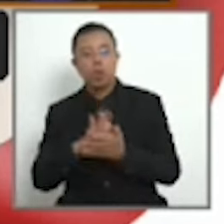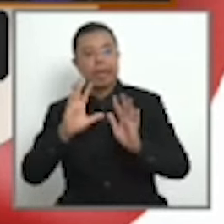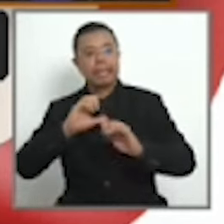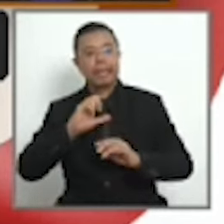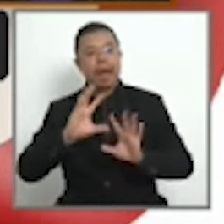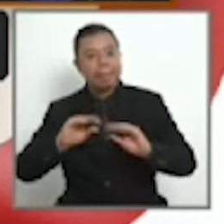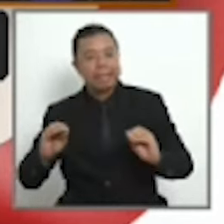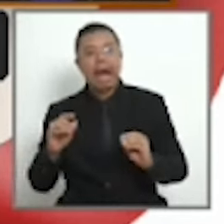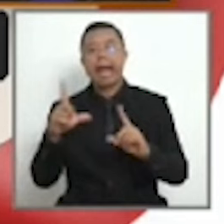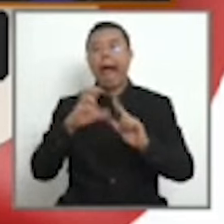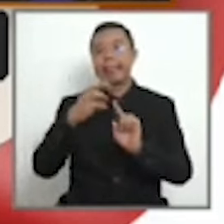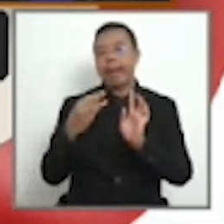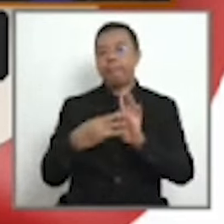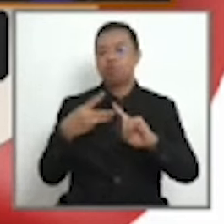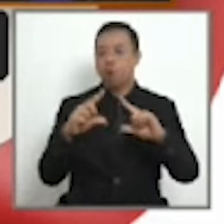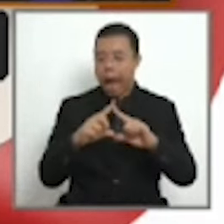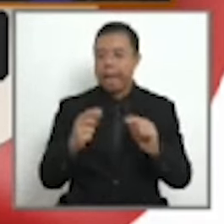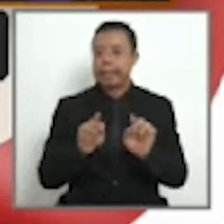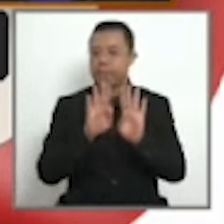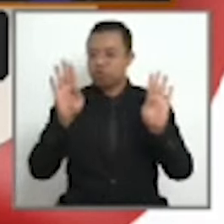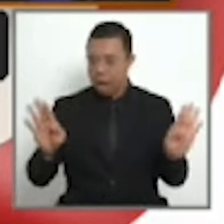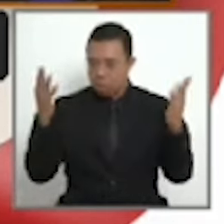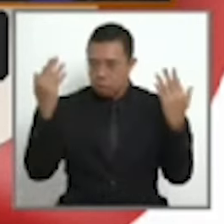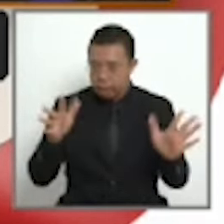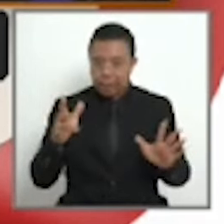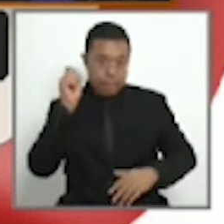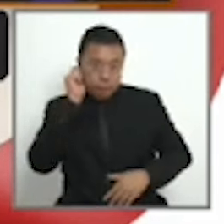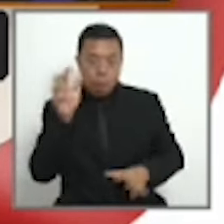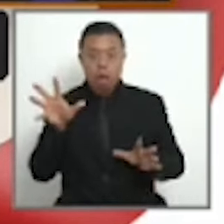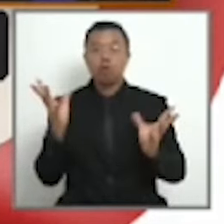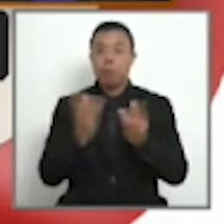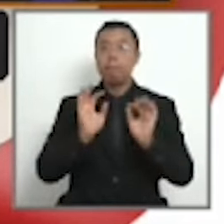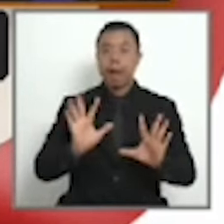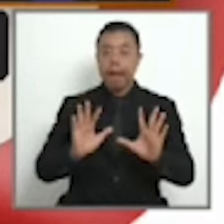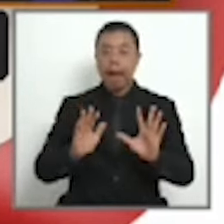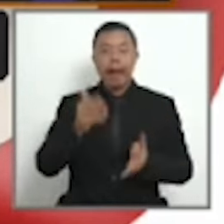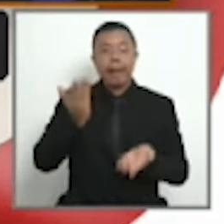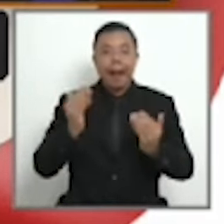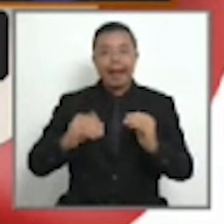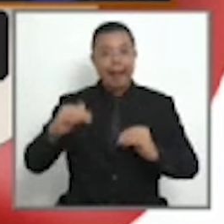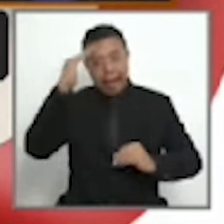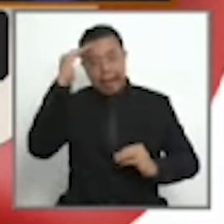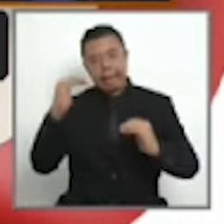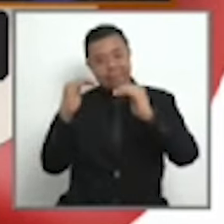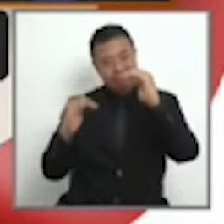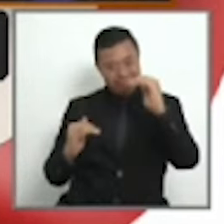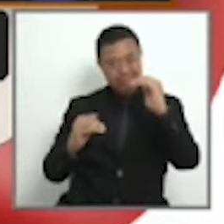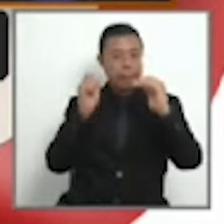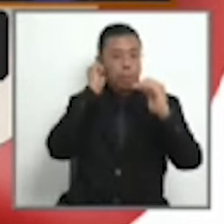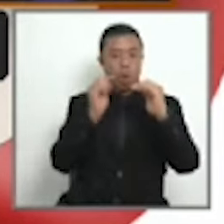Atambua yang kita buka justru eh perempuan lebih besar dari laki-laki di eh